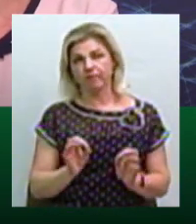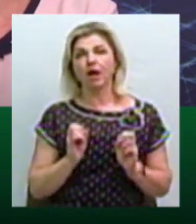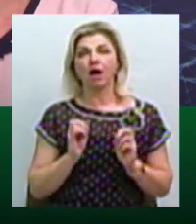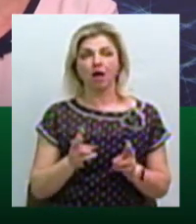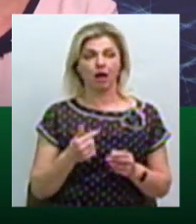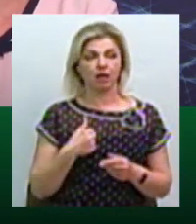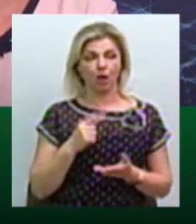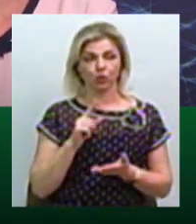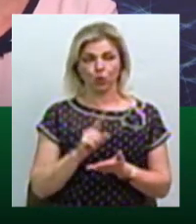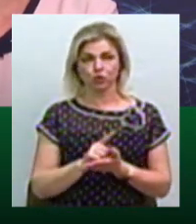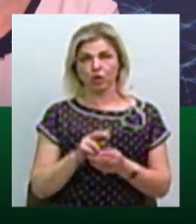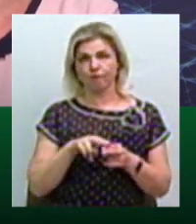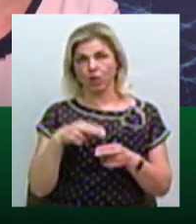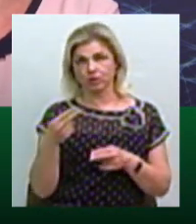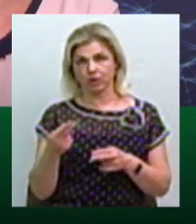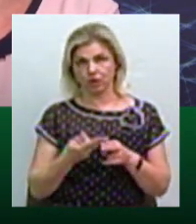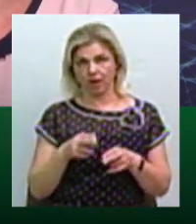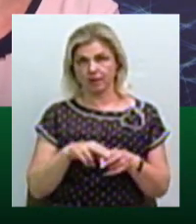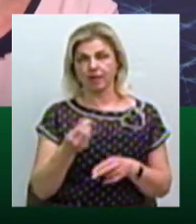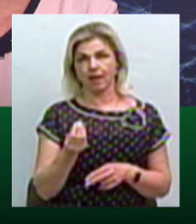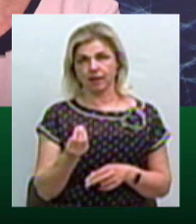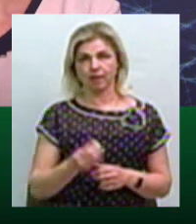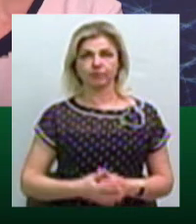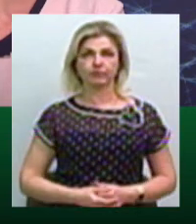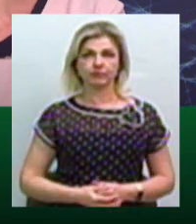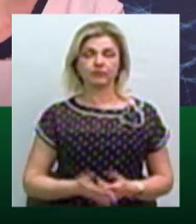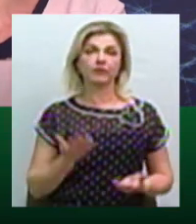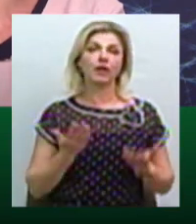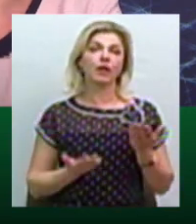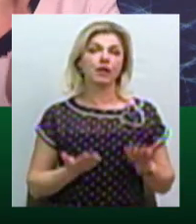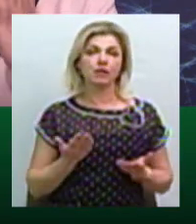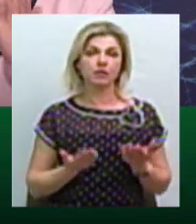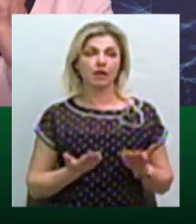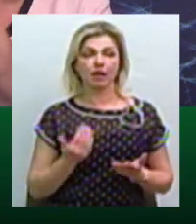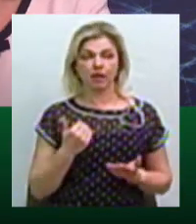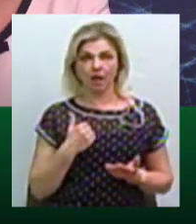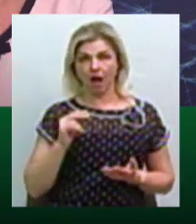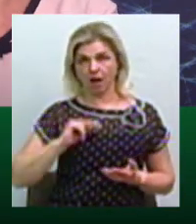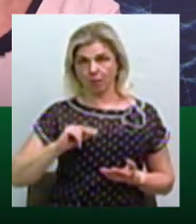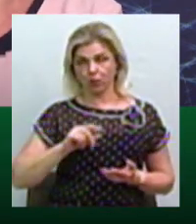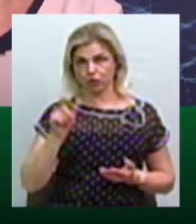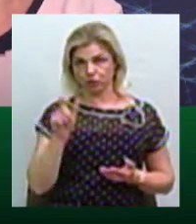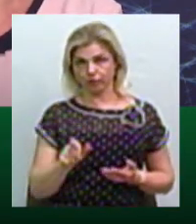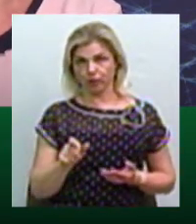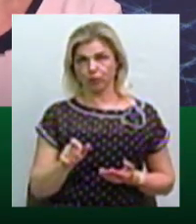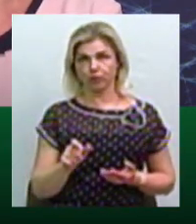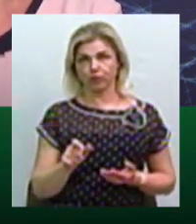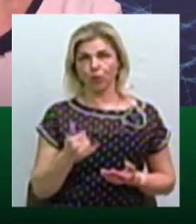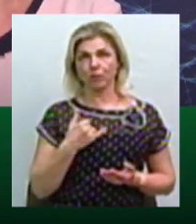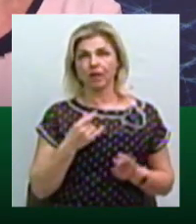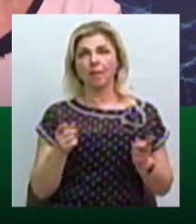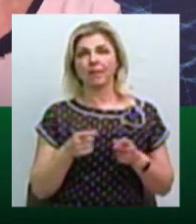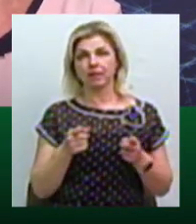должна возвращать эти деньги? Если я работающий человек, у меня